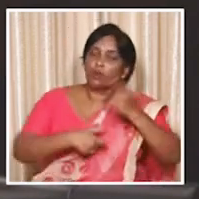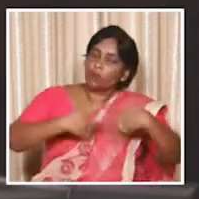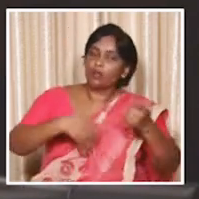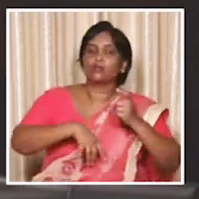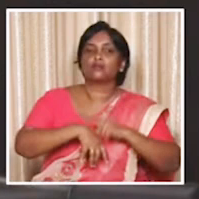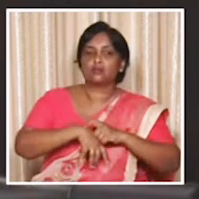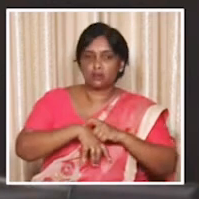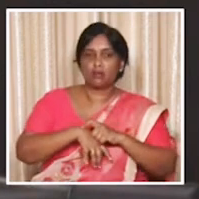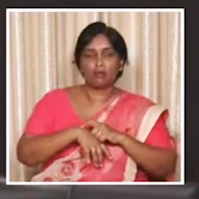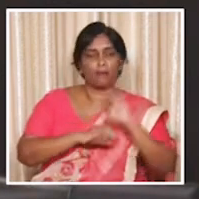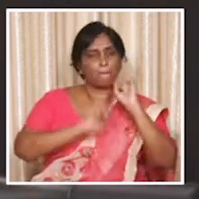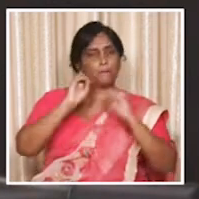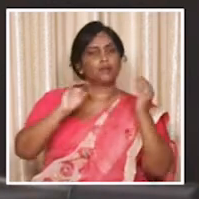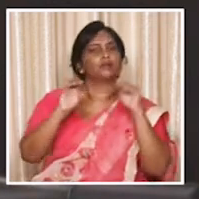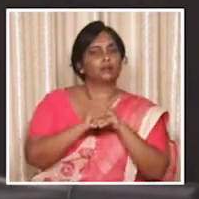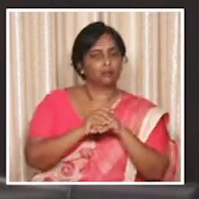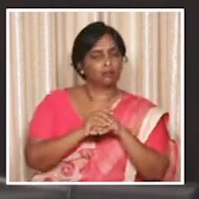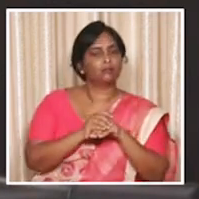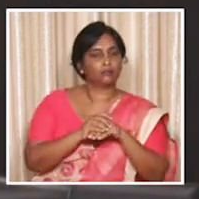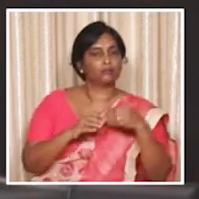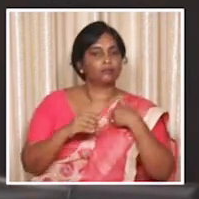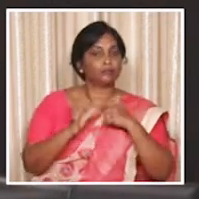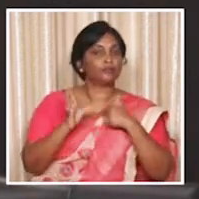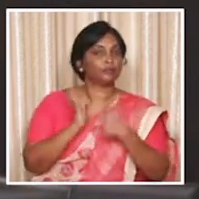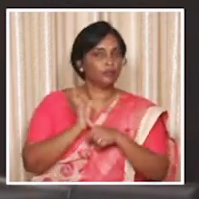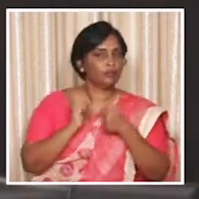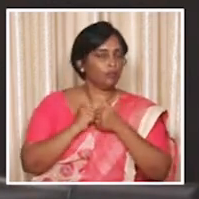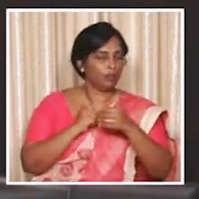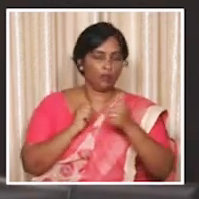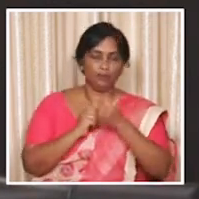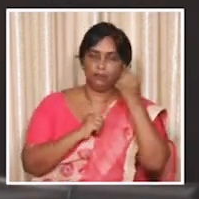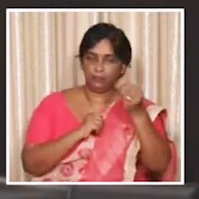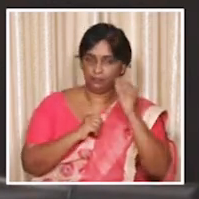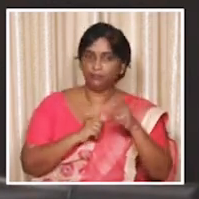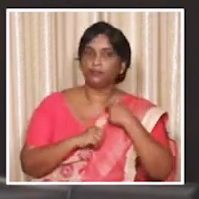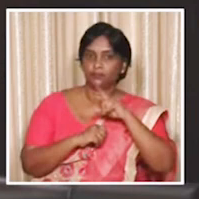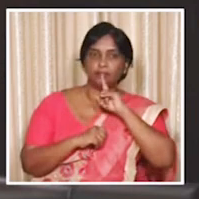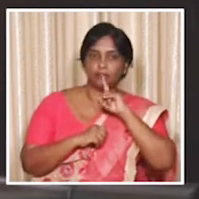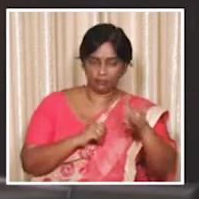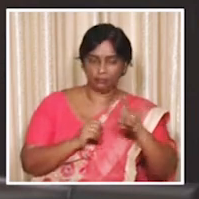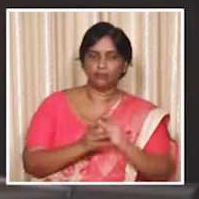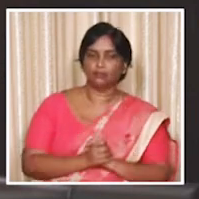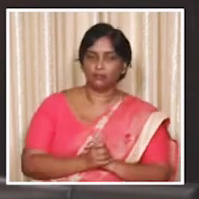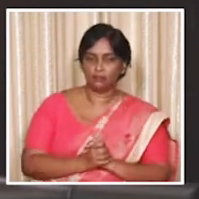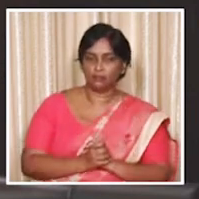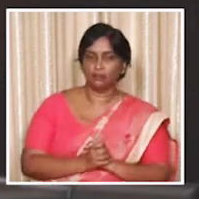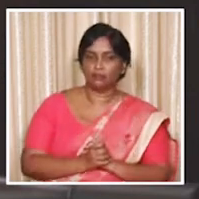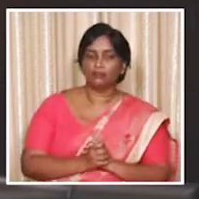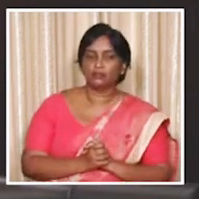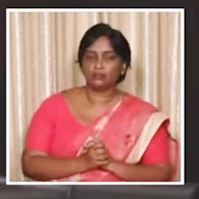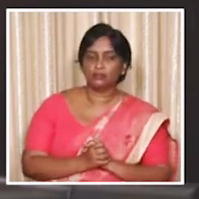අවස්ථාවකදීම අවම ප්‍රතිචාරයක් දක්වා ලබා ගැනීමට අපි පනත හරහා ඉඩකඩ ලබා දීලා තියෙනවා කියන එක මම මේ වෙලාවේ මතක් කරනවා. ඒ